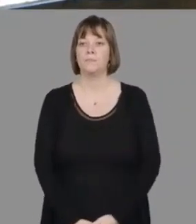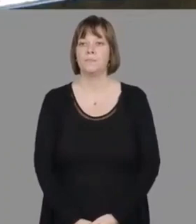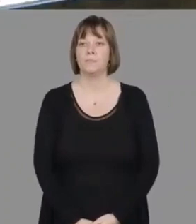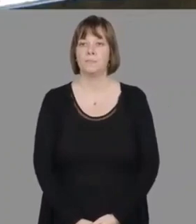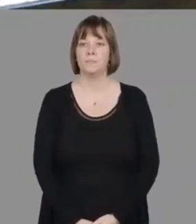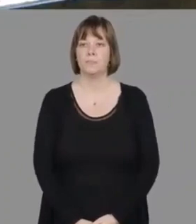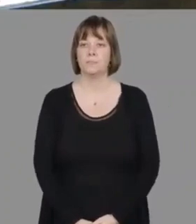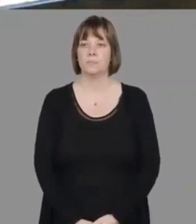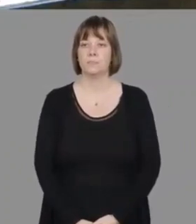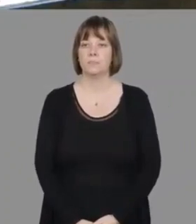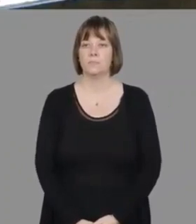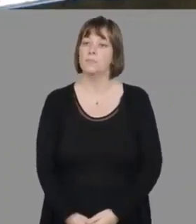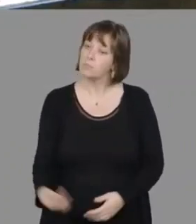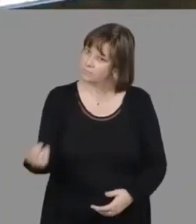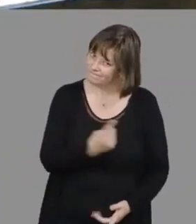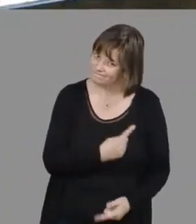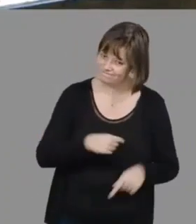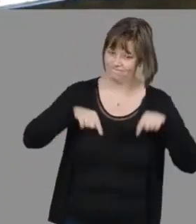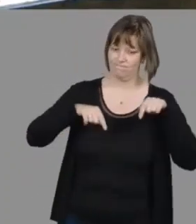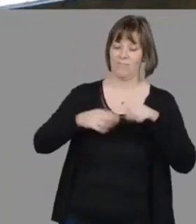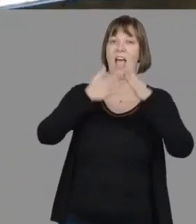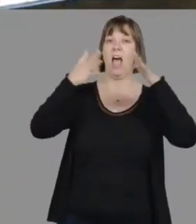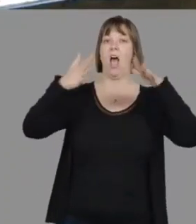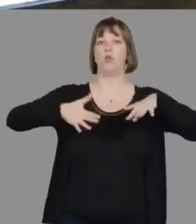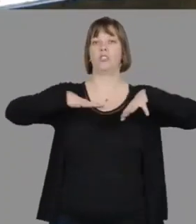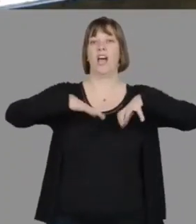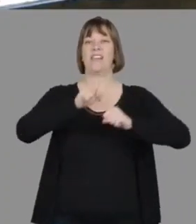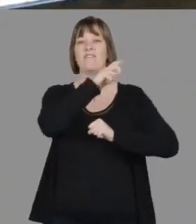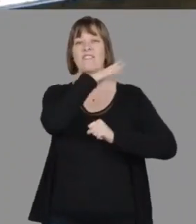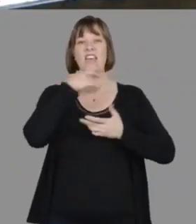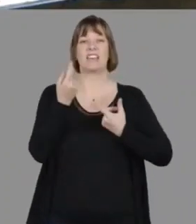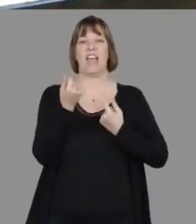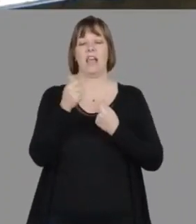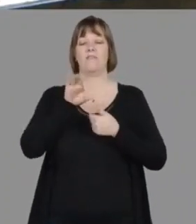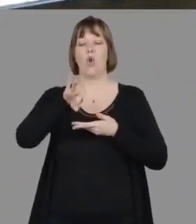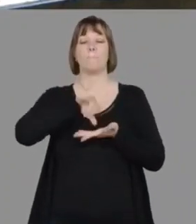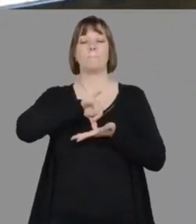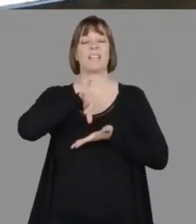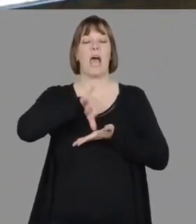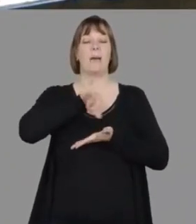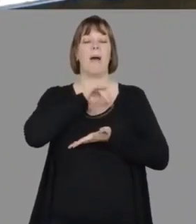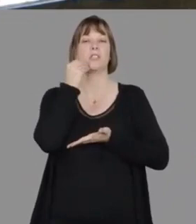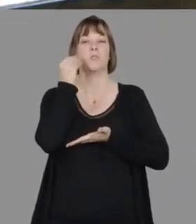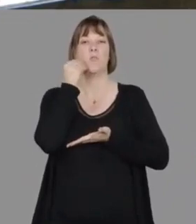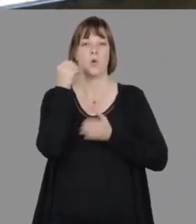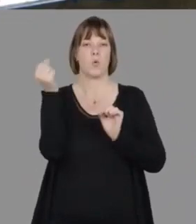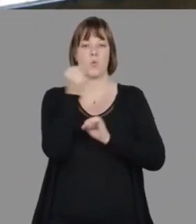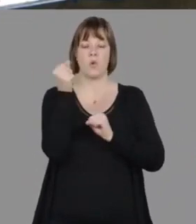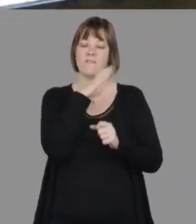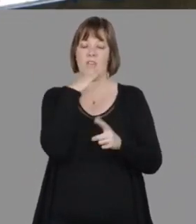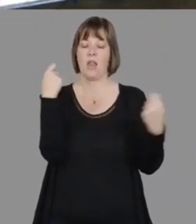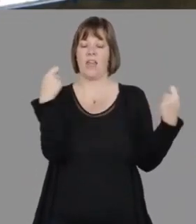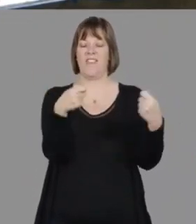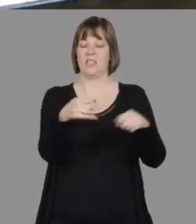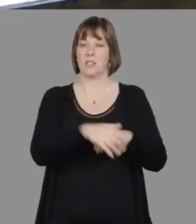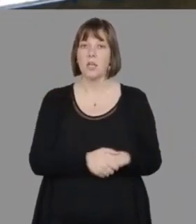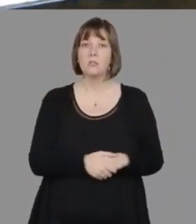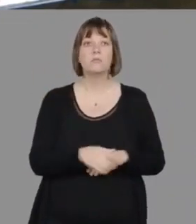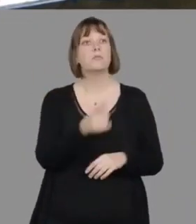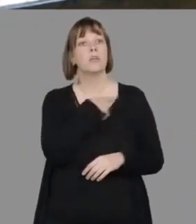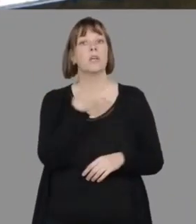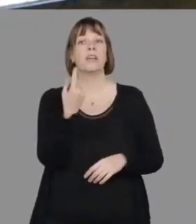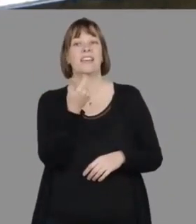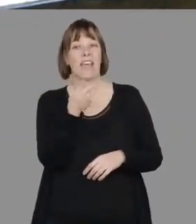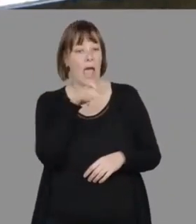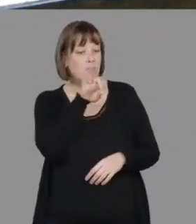Wir bringen mit diesem Haushalt so viel Geld für bezahlbares Wohnen auf wie nie zuvor. Wir stellen Geld